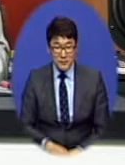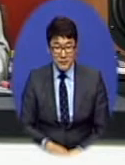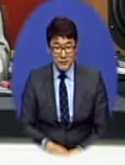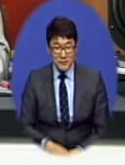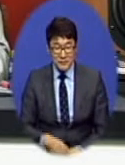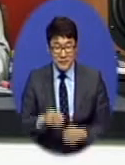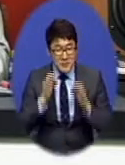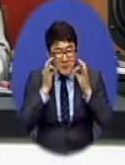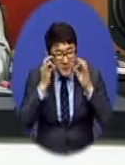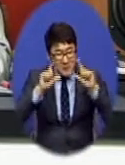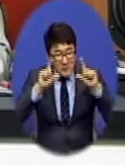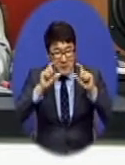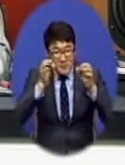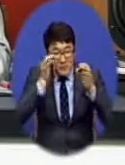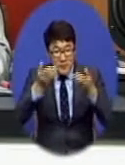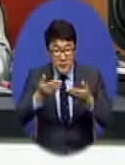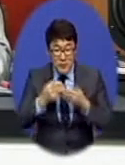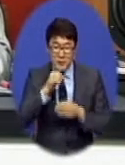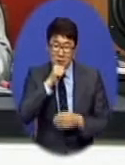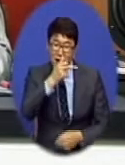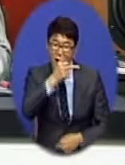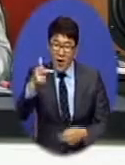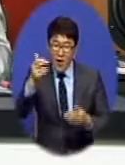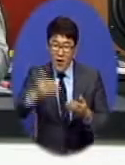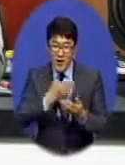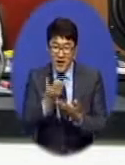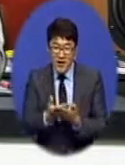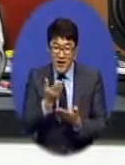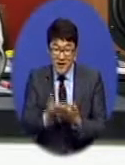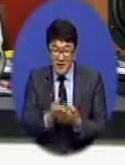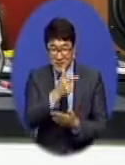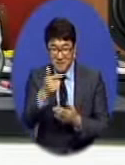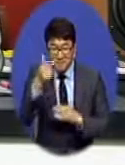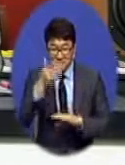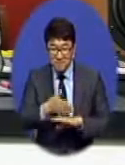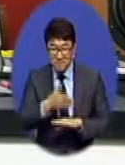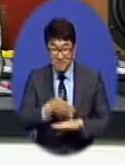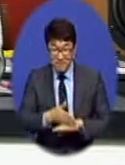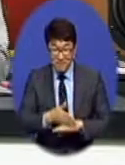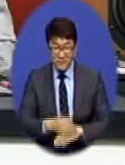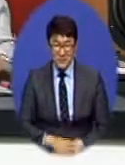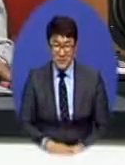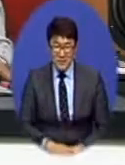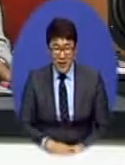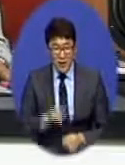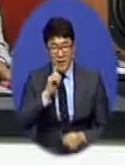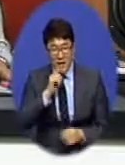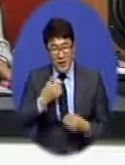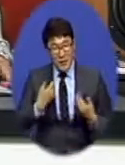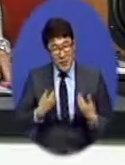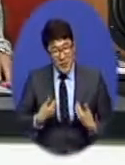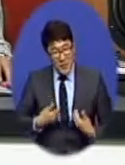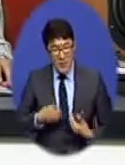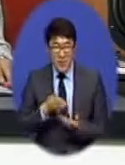정의껏 보시고. 네. 점수 많이 주세요. 네. 잘하셨습니다. 감사합니다. 네. 네, 감사합니다. 어쩜 이렇게 차분하게